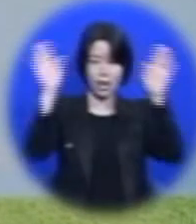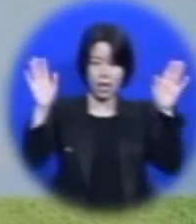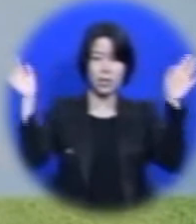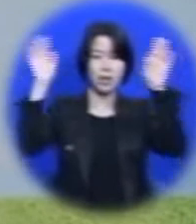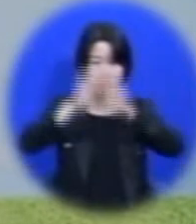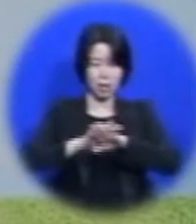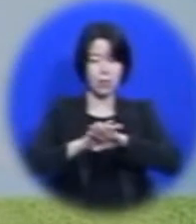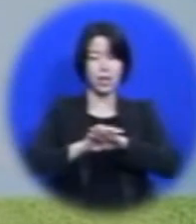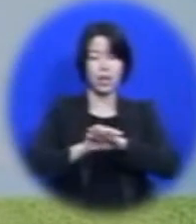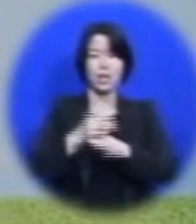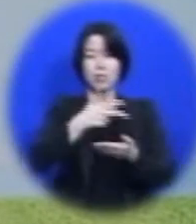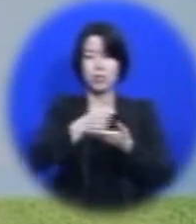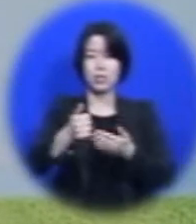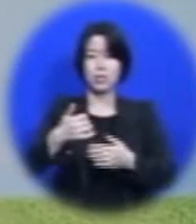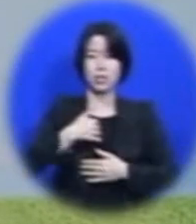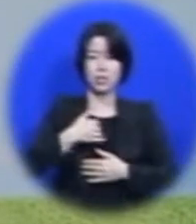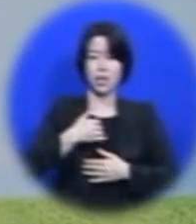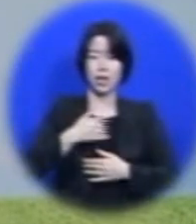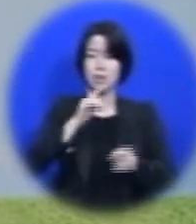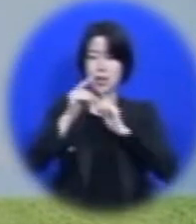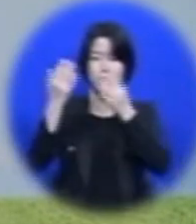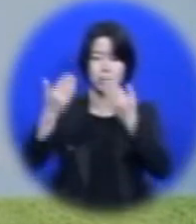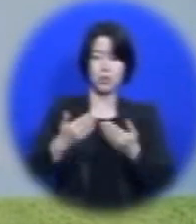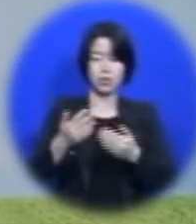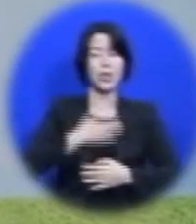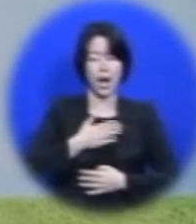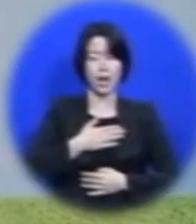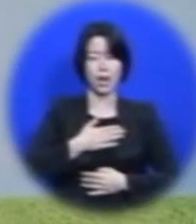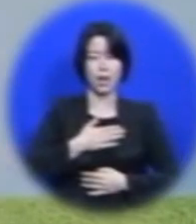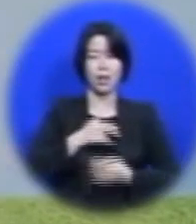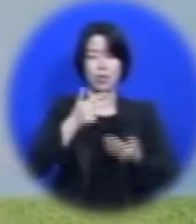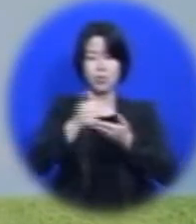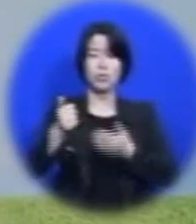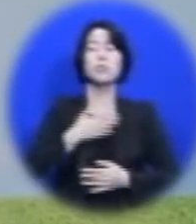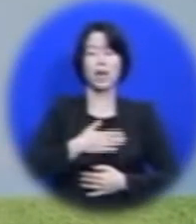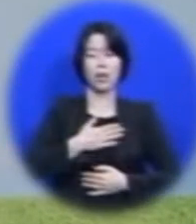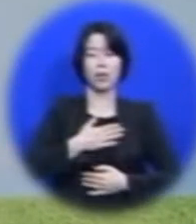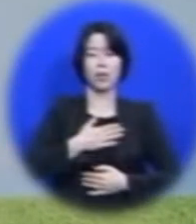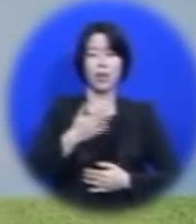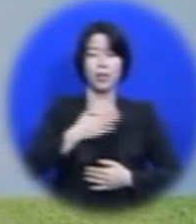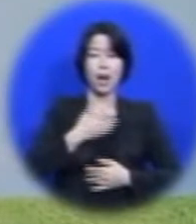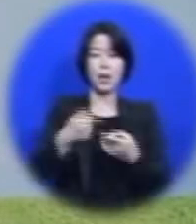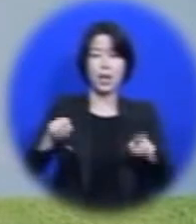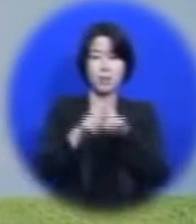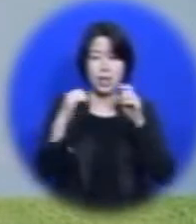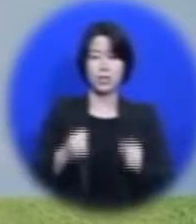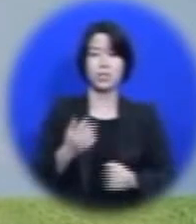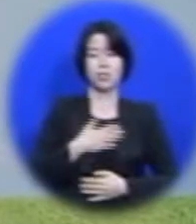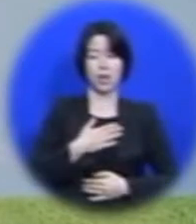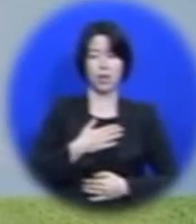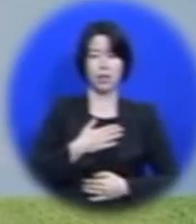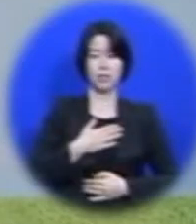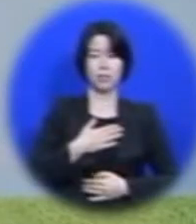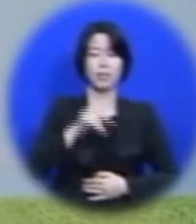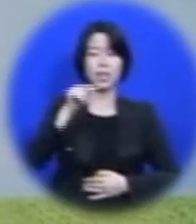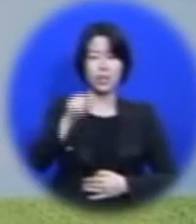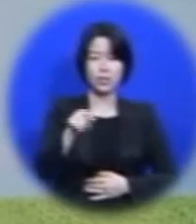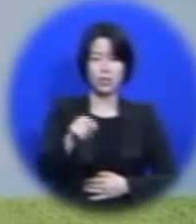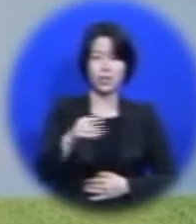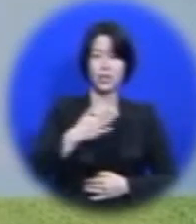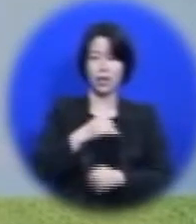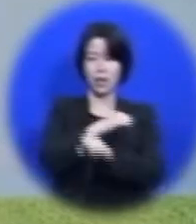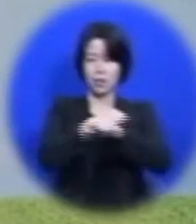저녁에 주님께서 내게 말씀하시는 것을 내가 알아요. 주님을 알아요. 주님이 나와 같이 계세요. 그것이